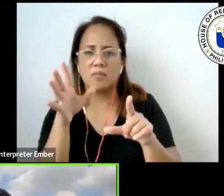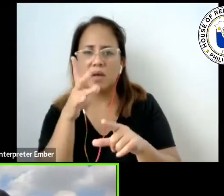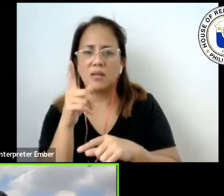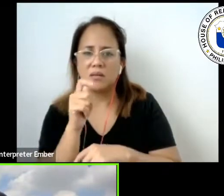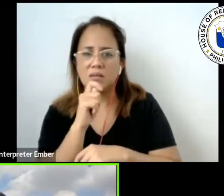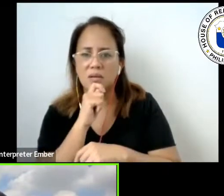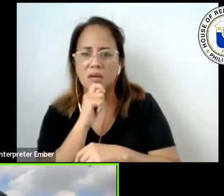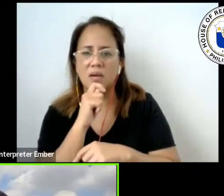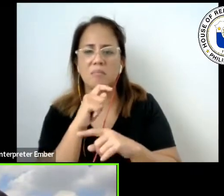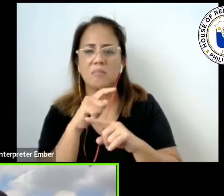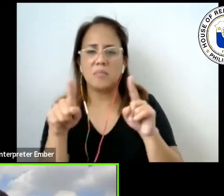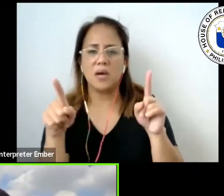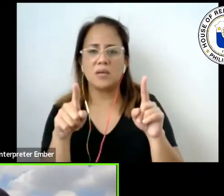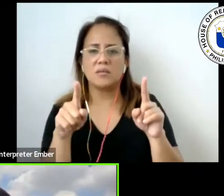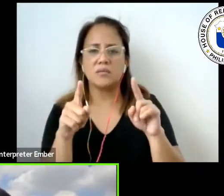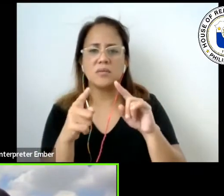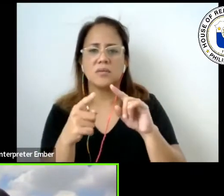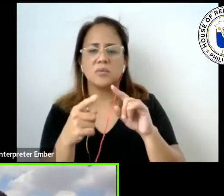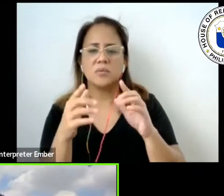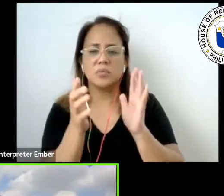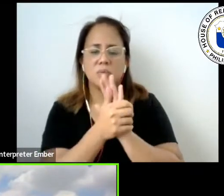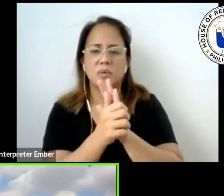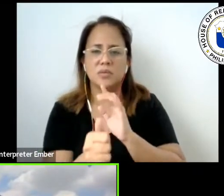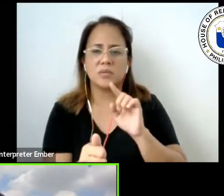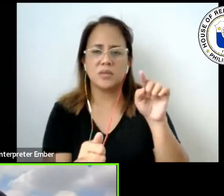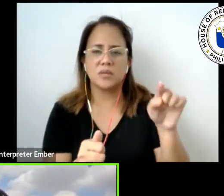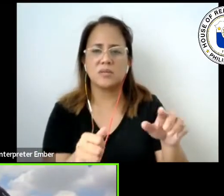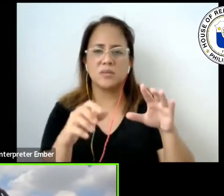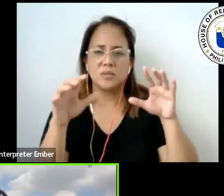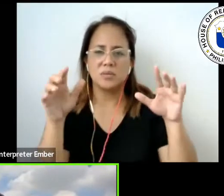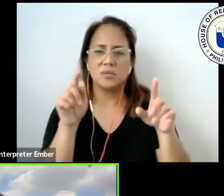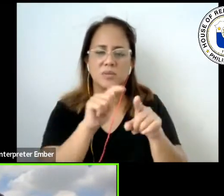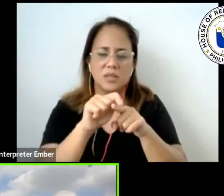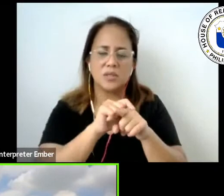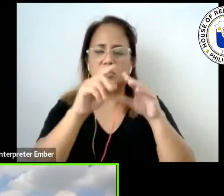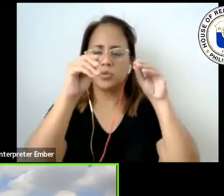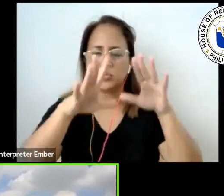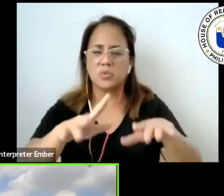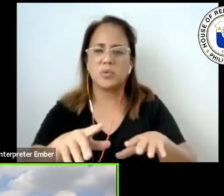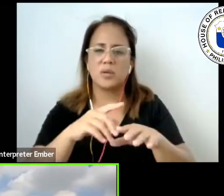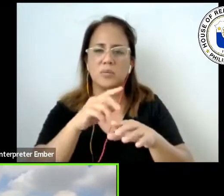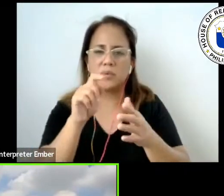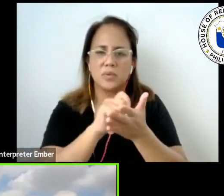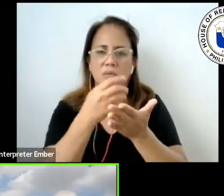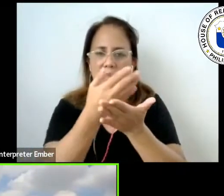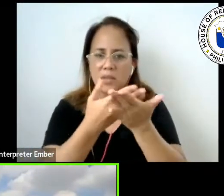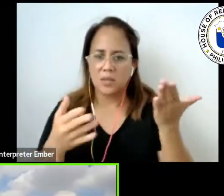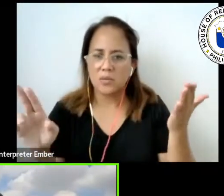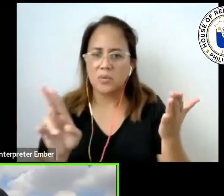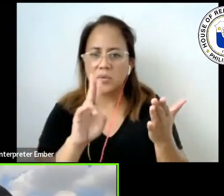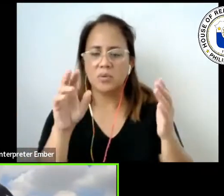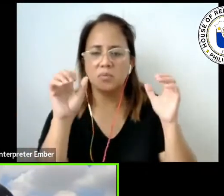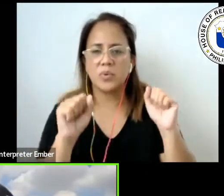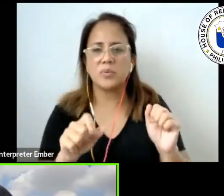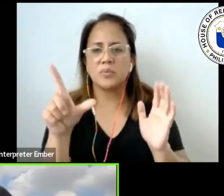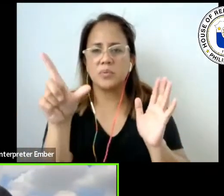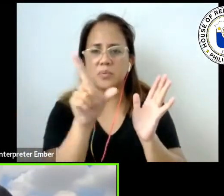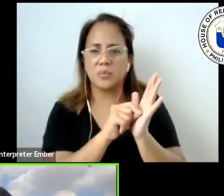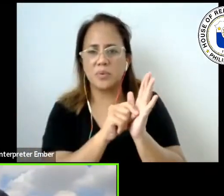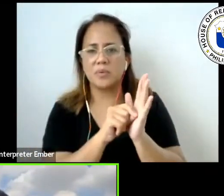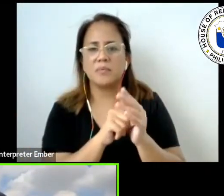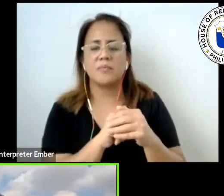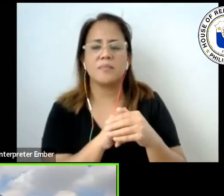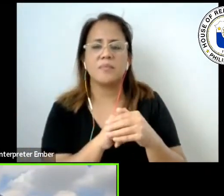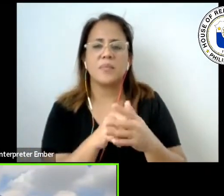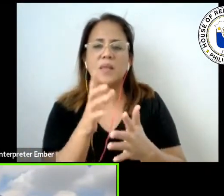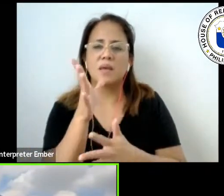tongue, pero sa mga magagaling, sisipag na may teachers gumamit ng materials, pwedeng printed na na